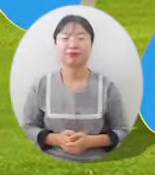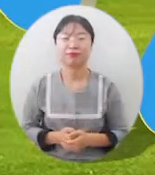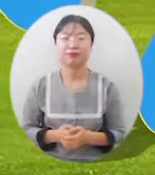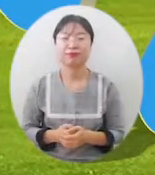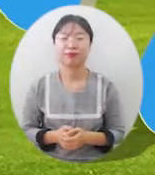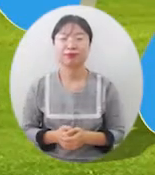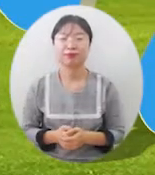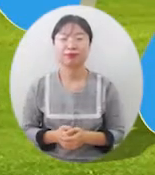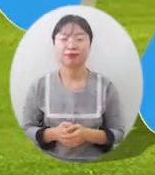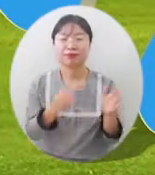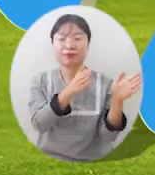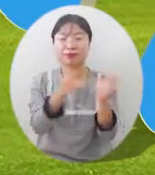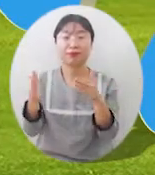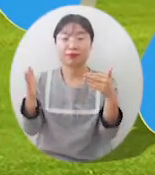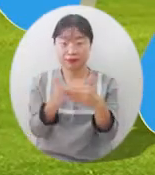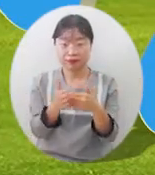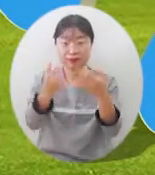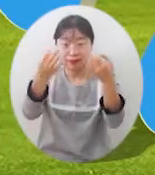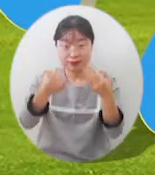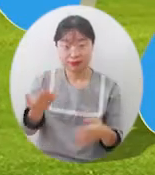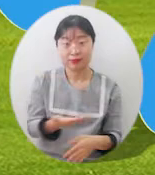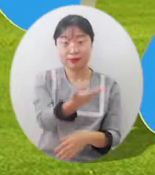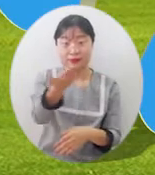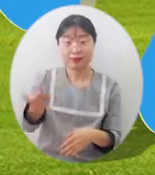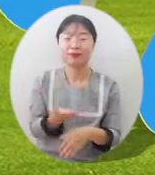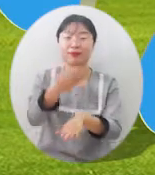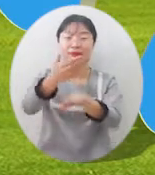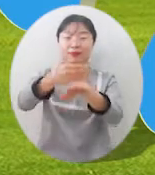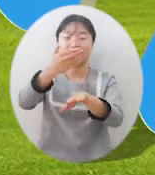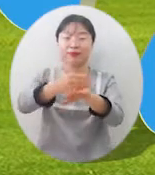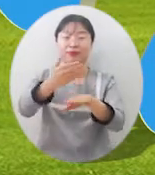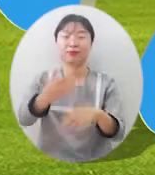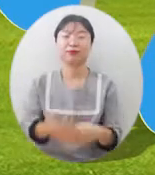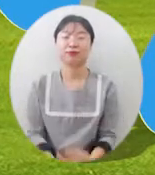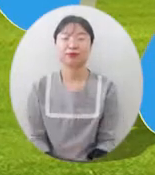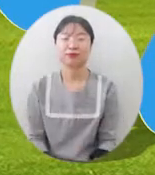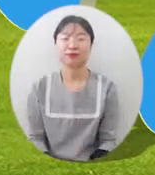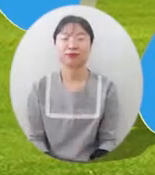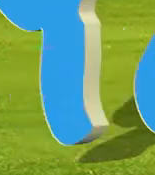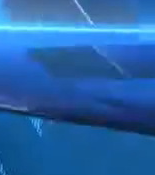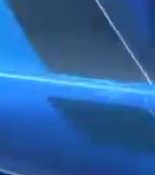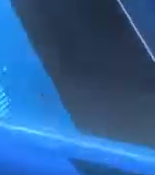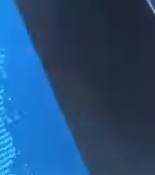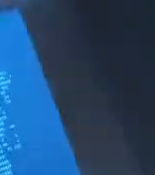바랍니다. 준비한 소식은 여기까지입니다. 시청해주신 여러분 고맙습니다.